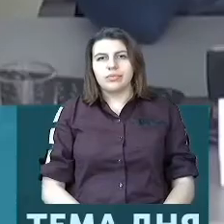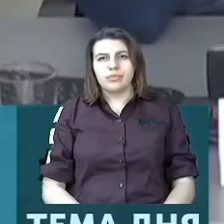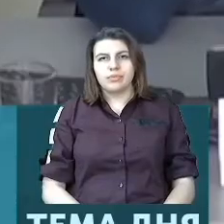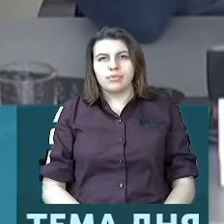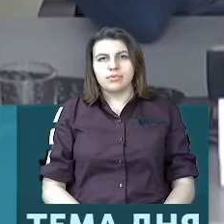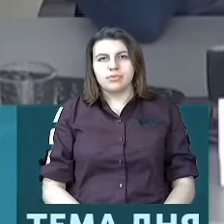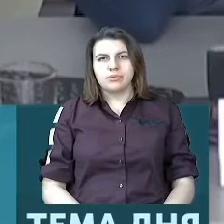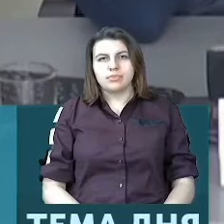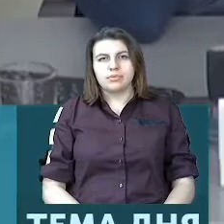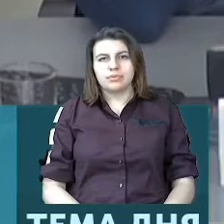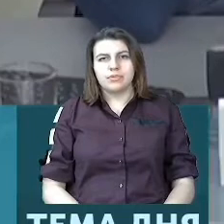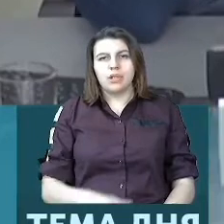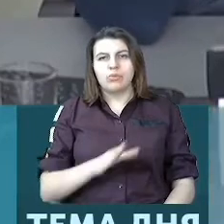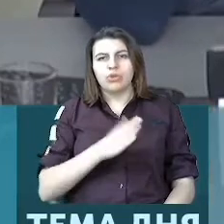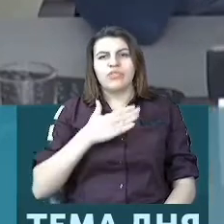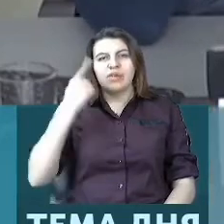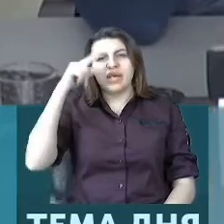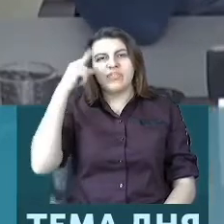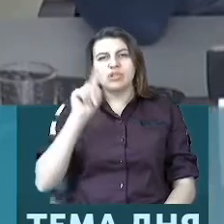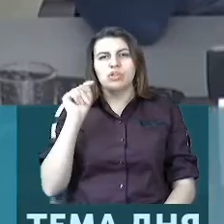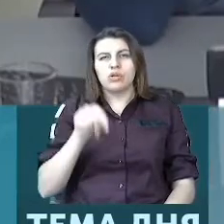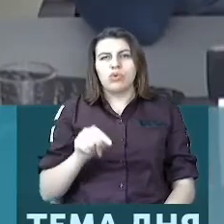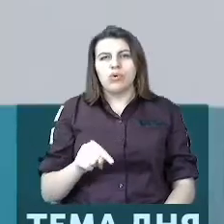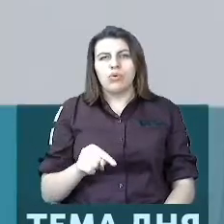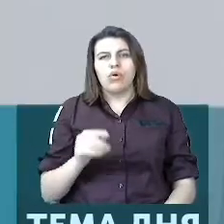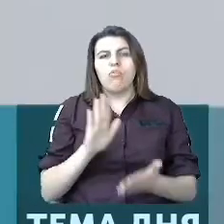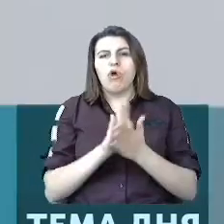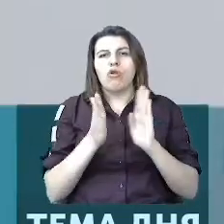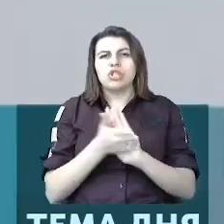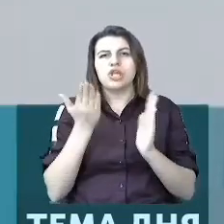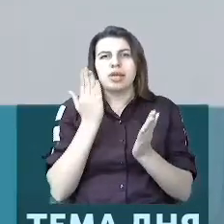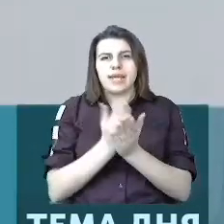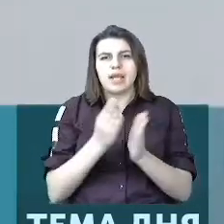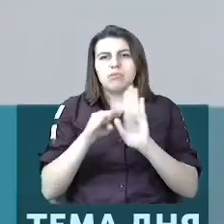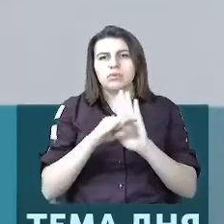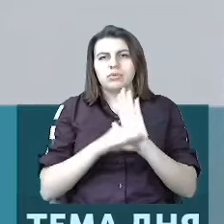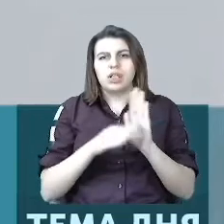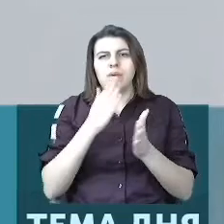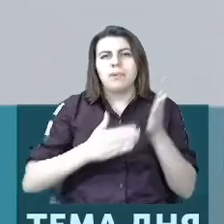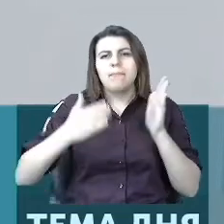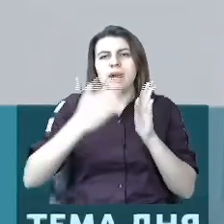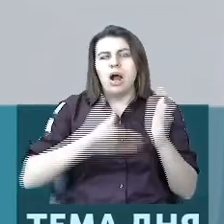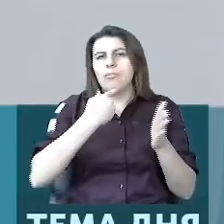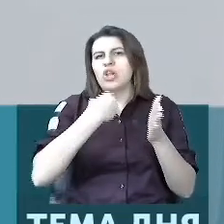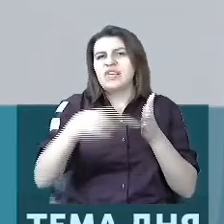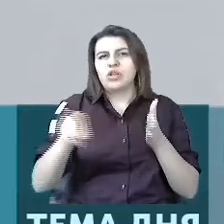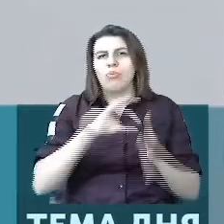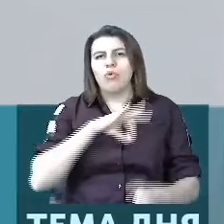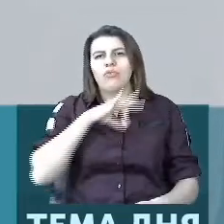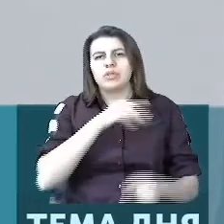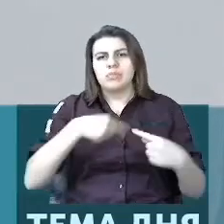Були у нас міфи щодо того, що в перехідних положеннях є пункт, який прибирає або ліквідовує профспілки. Цього пункту